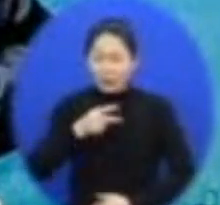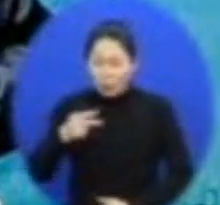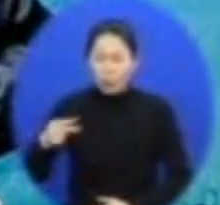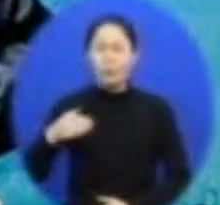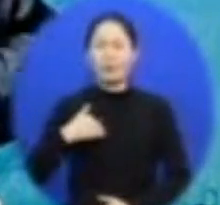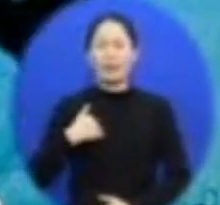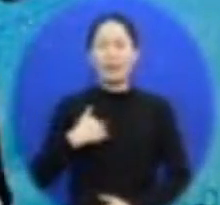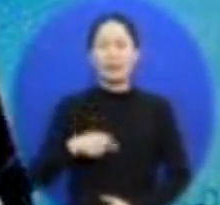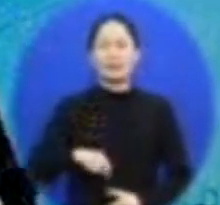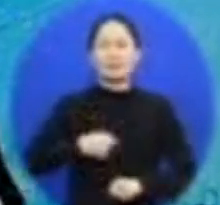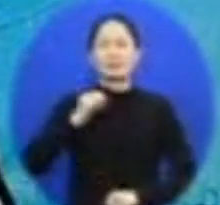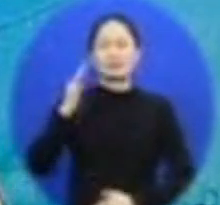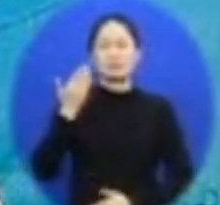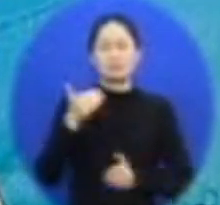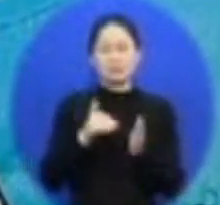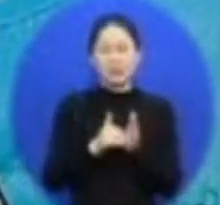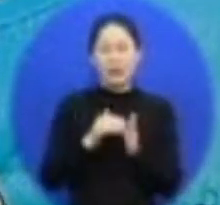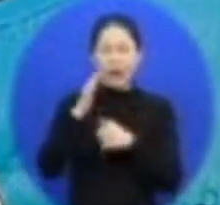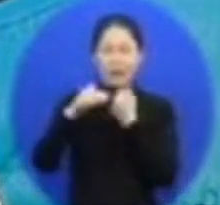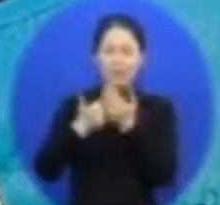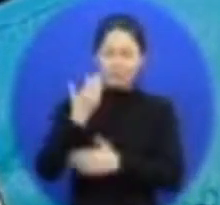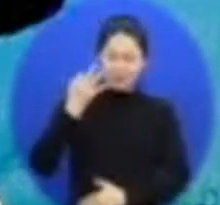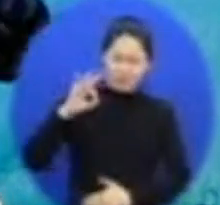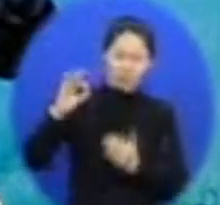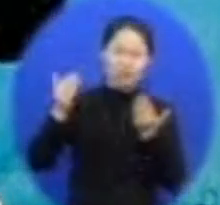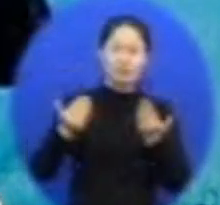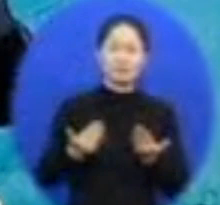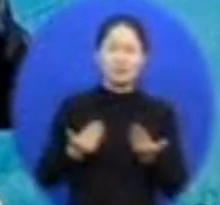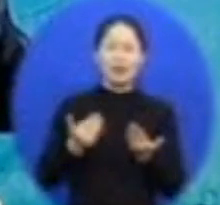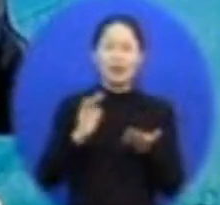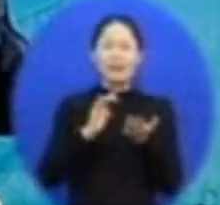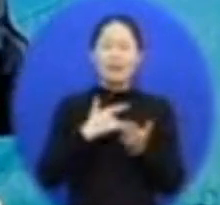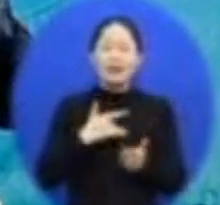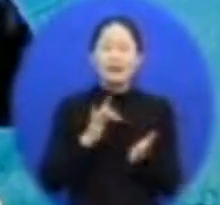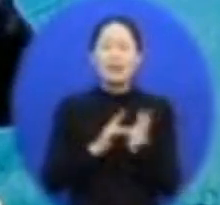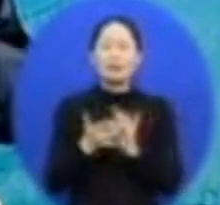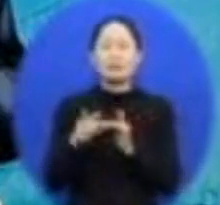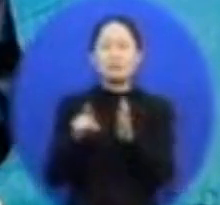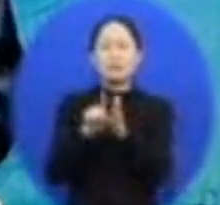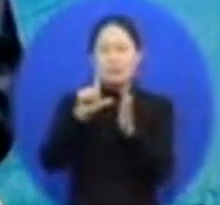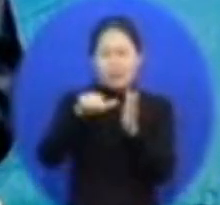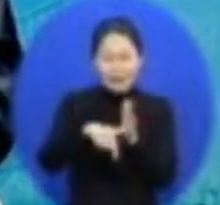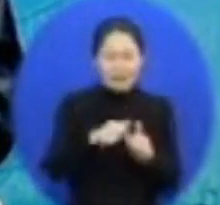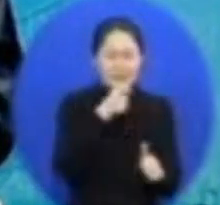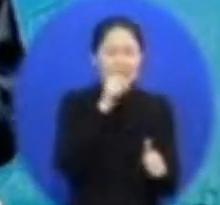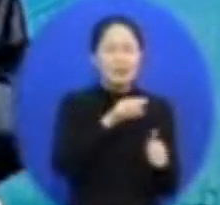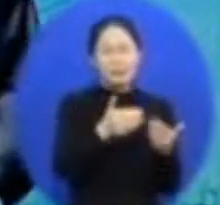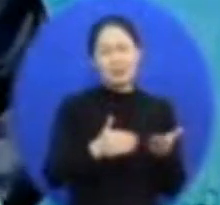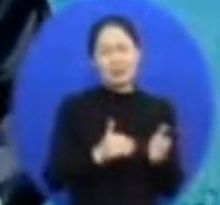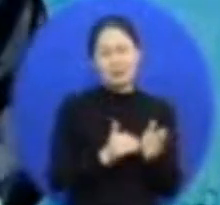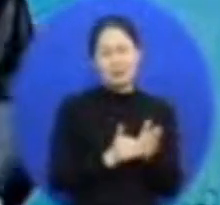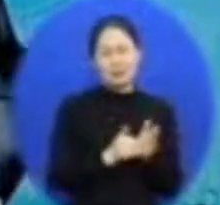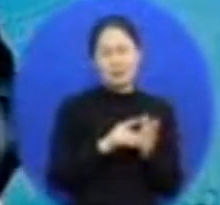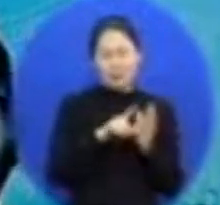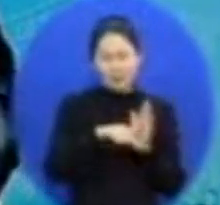됐어요 하나님이 그렇게 인정 해 주셨어요 내가 예수 믿을 때 세례 받을 때